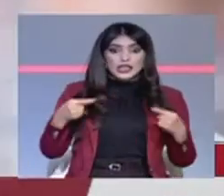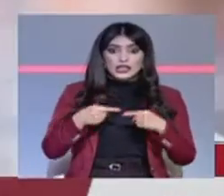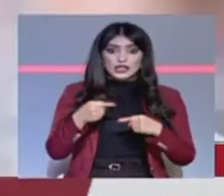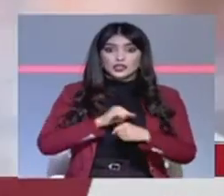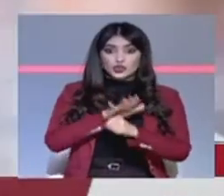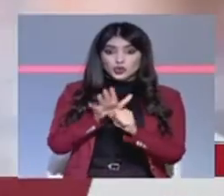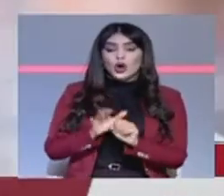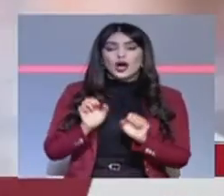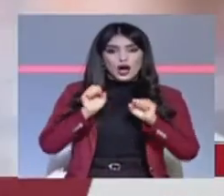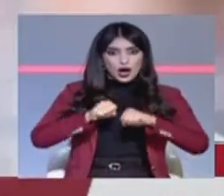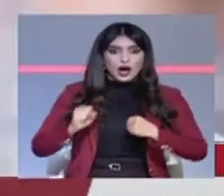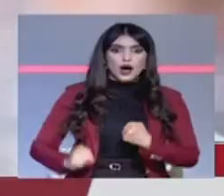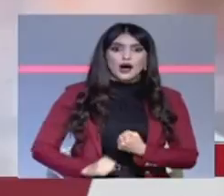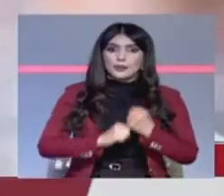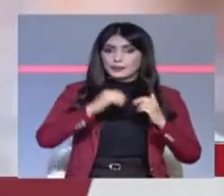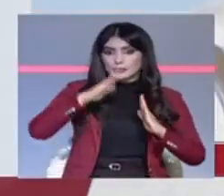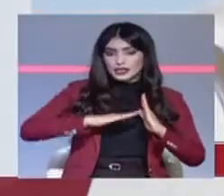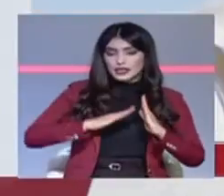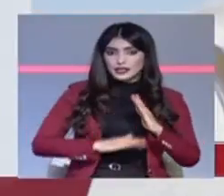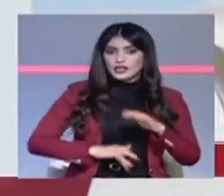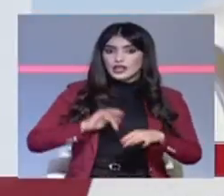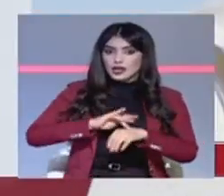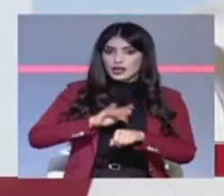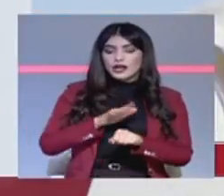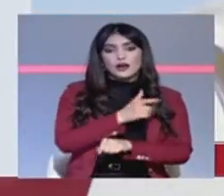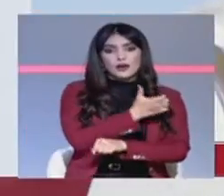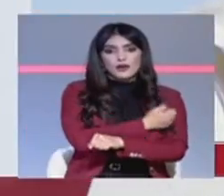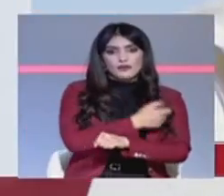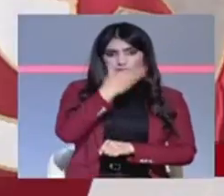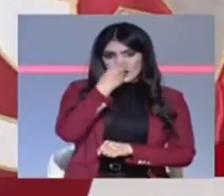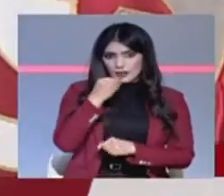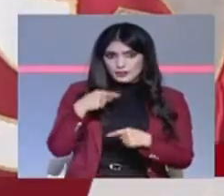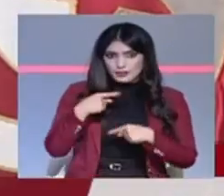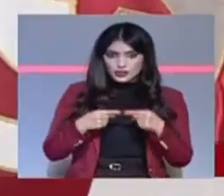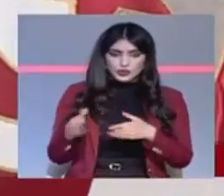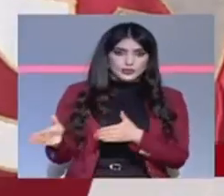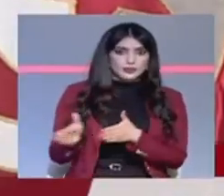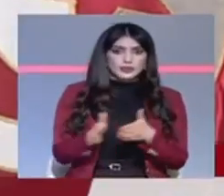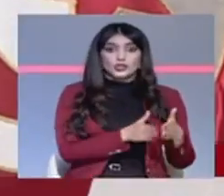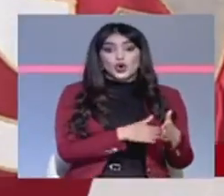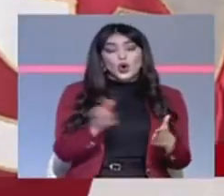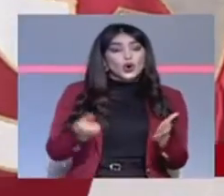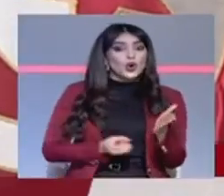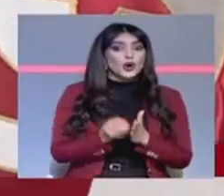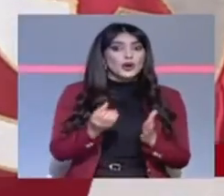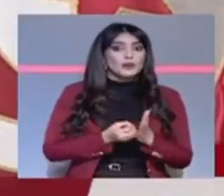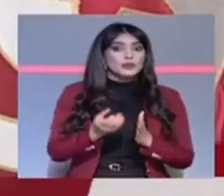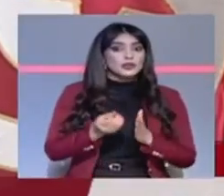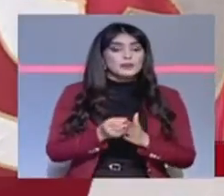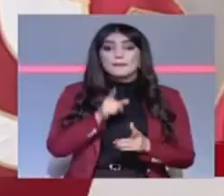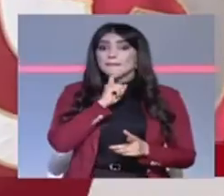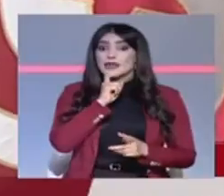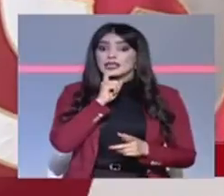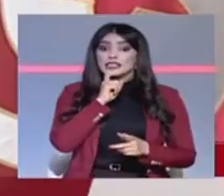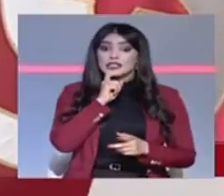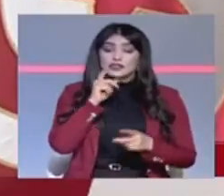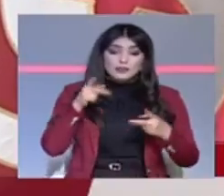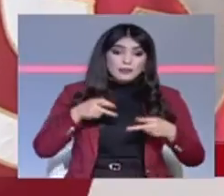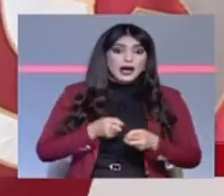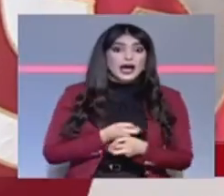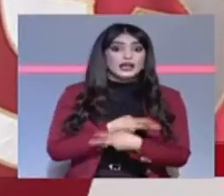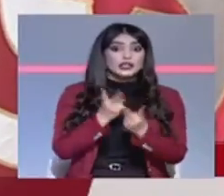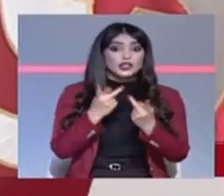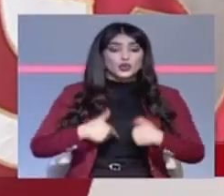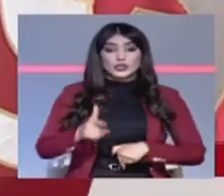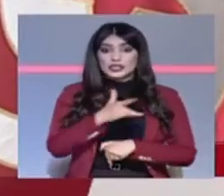ساهمت ايضا في تقليص الاصابه منزلها الموسميه على الحاسب المعطاه لوزاره الصحه